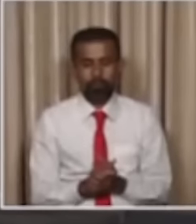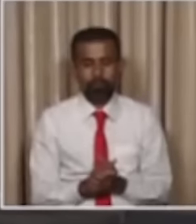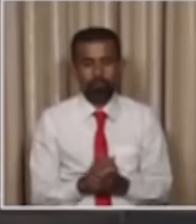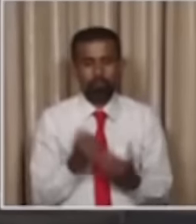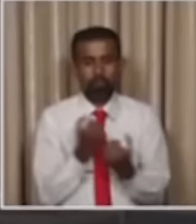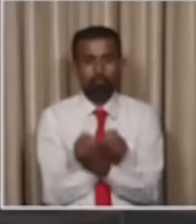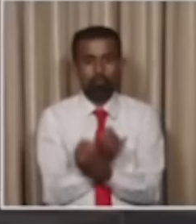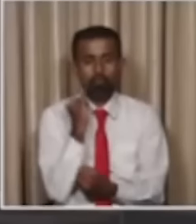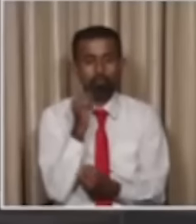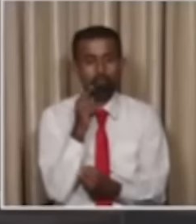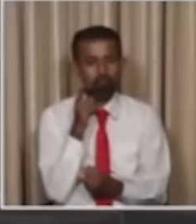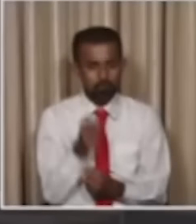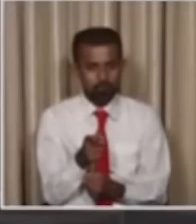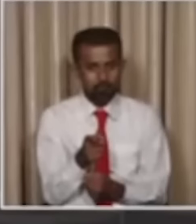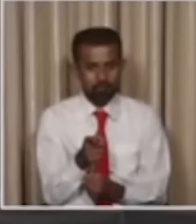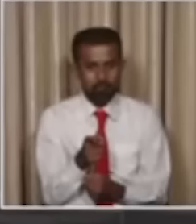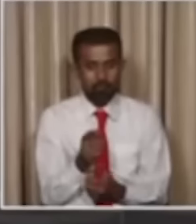පොලිස්පතිතුමාට